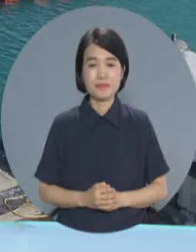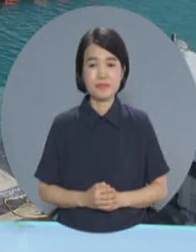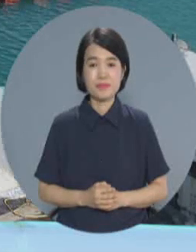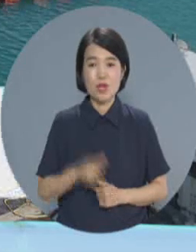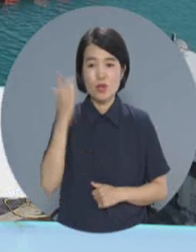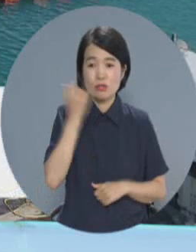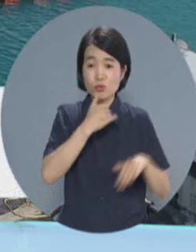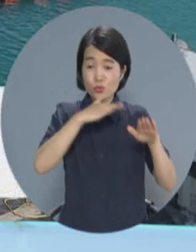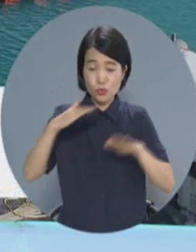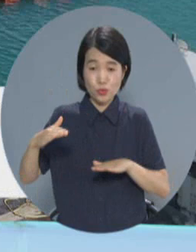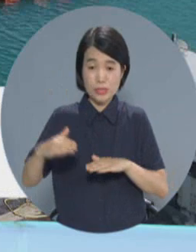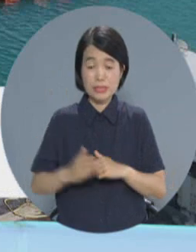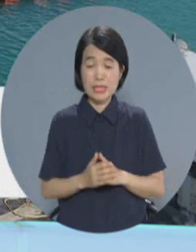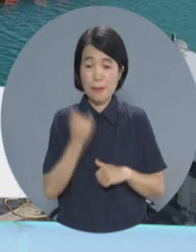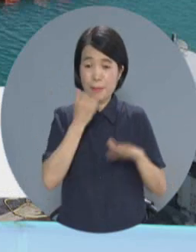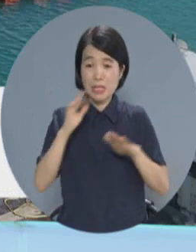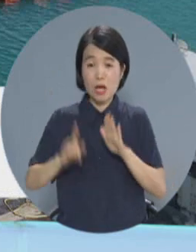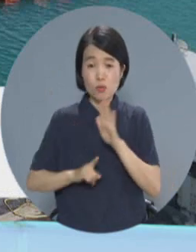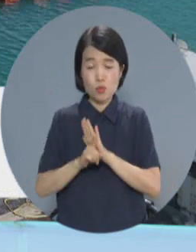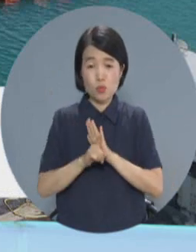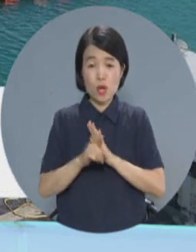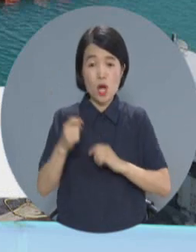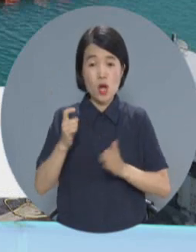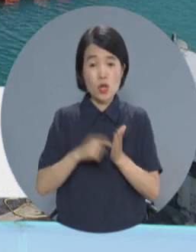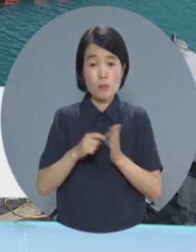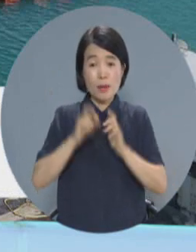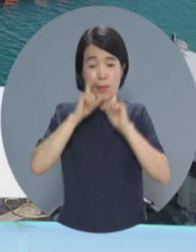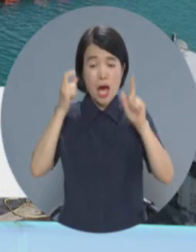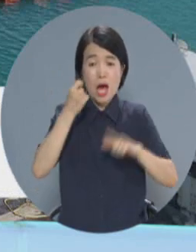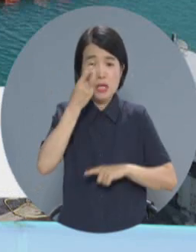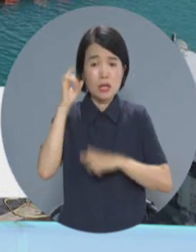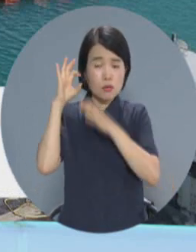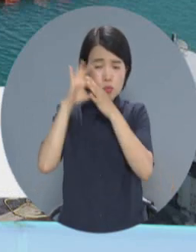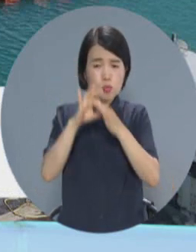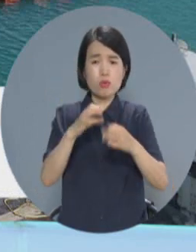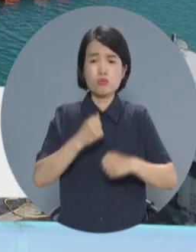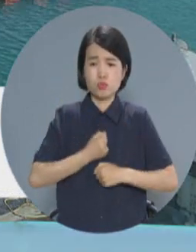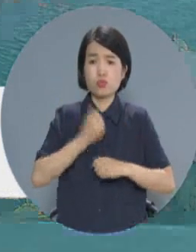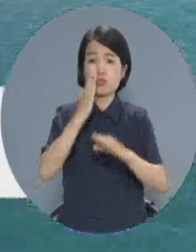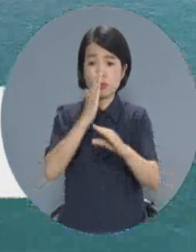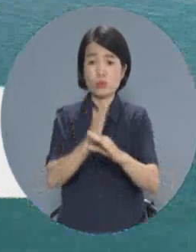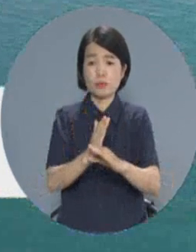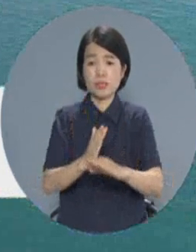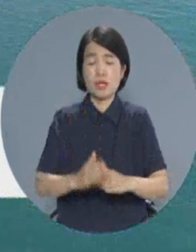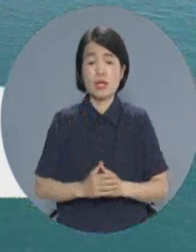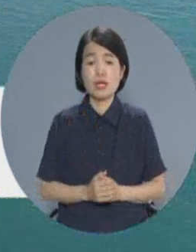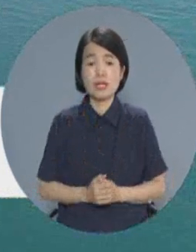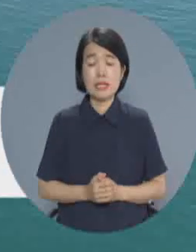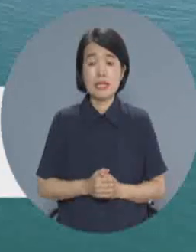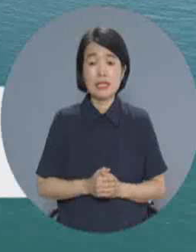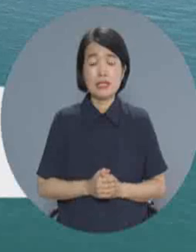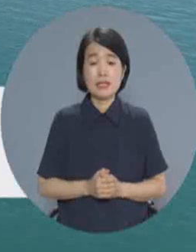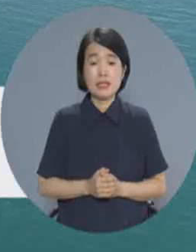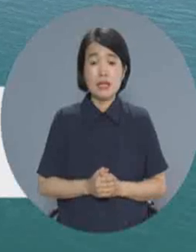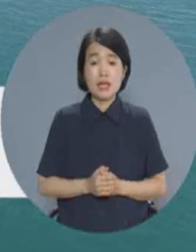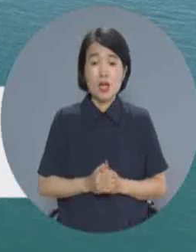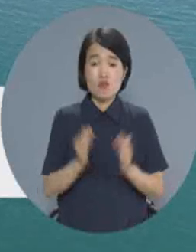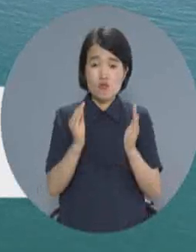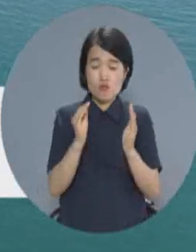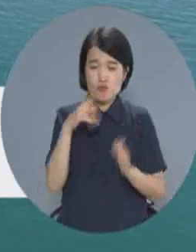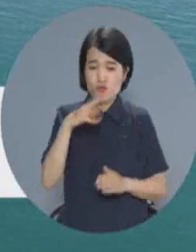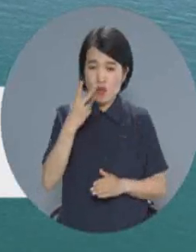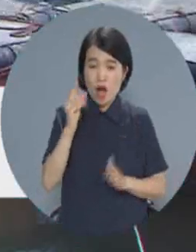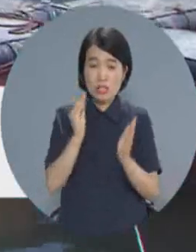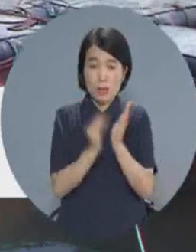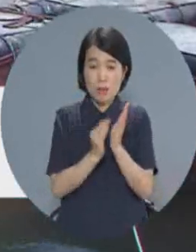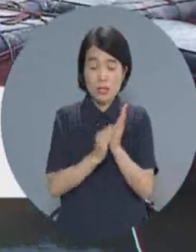여수 해상에 내려진 고수온 경보가 한 달 가까이 지속되고 있어 주의가 요구됩니다. 여수시에 따르면 우럭과 전복